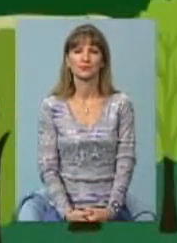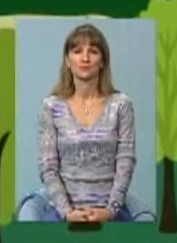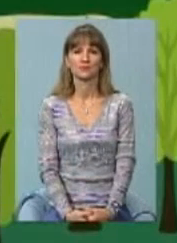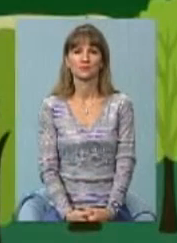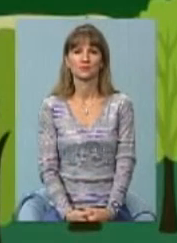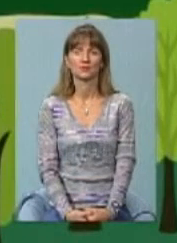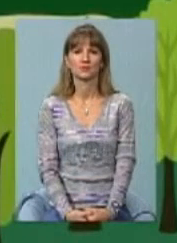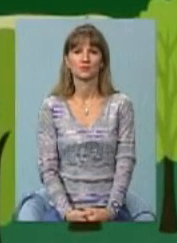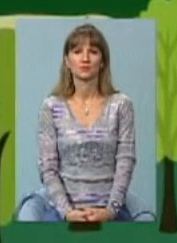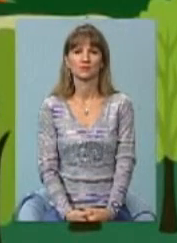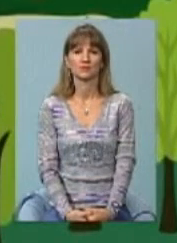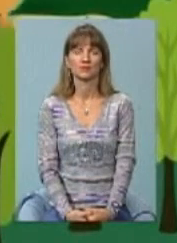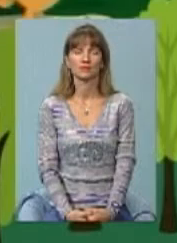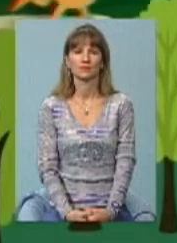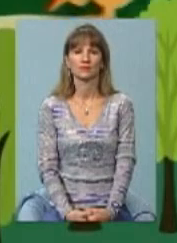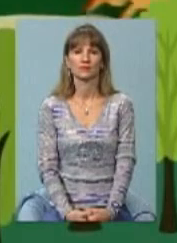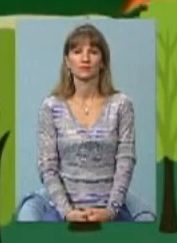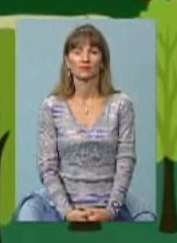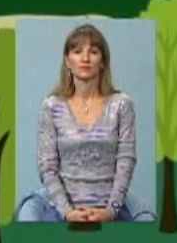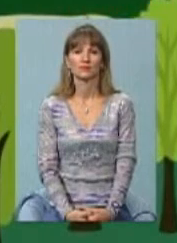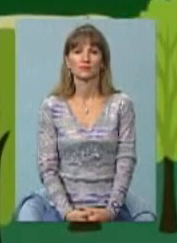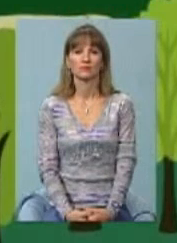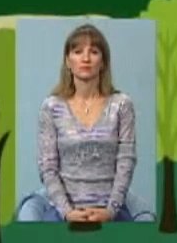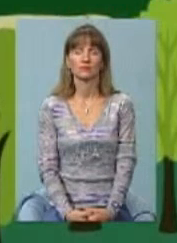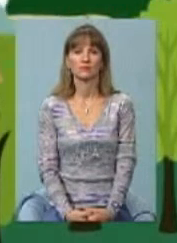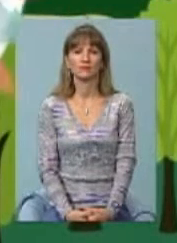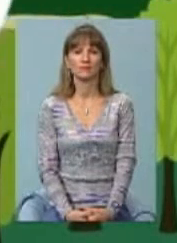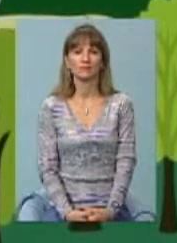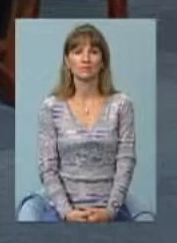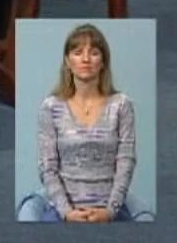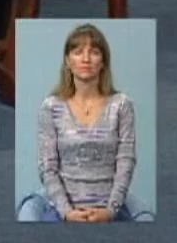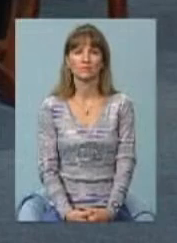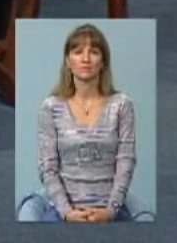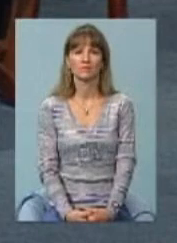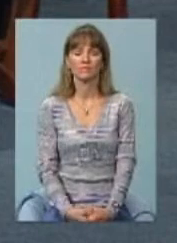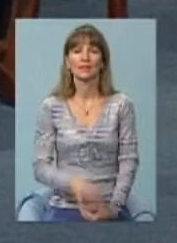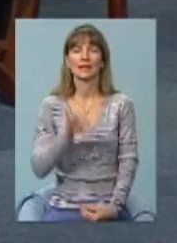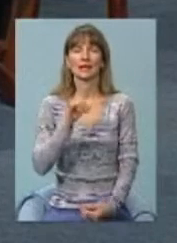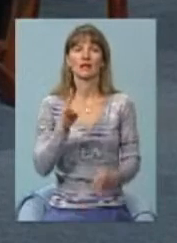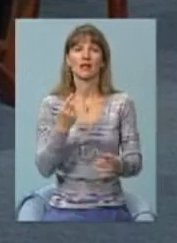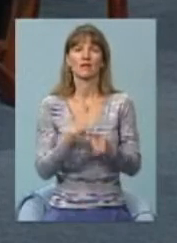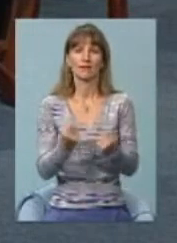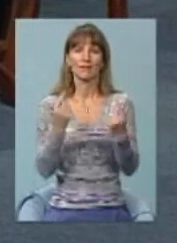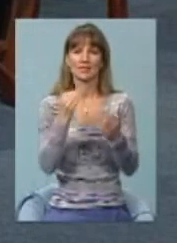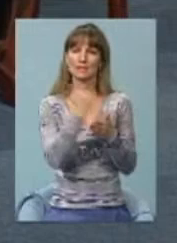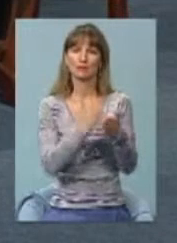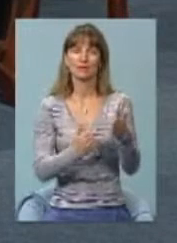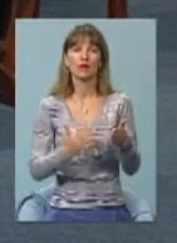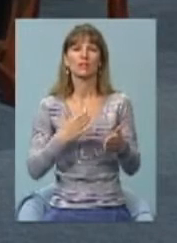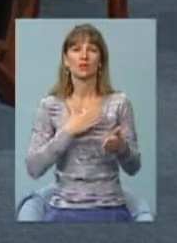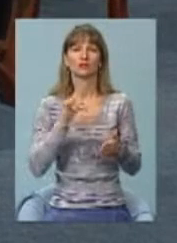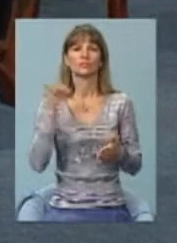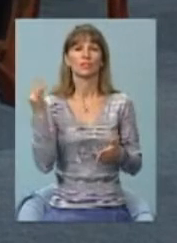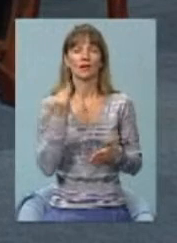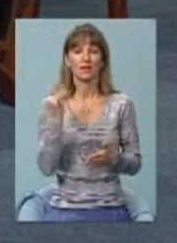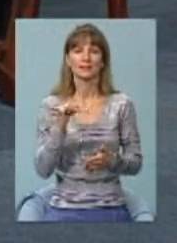Ну і на цьому великому списку наші і цікаві,